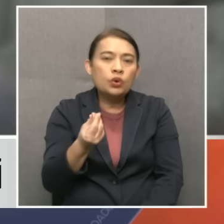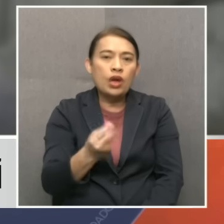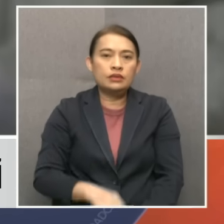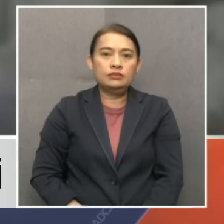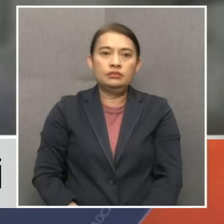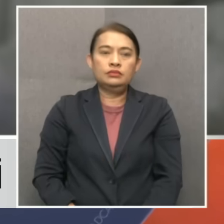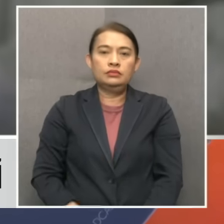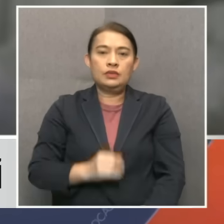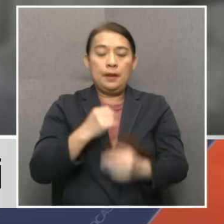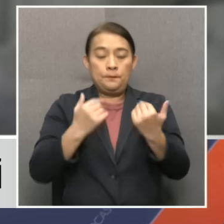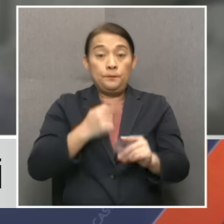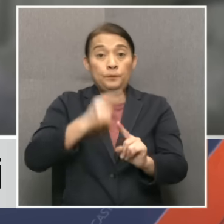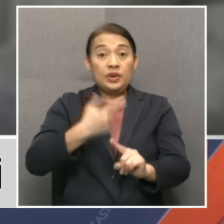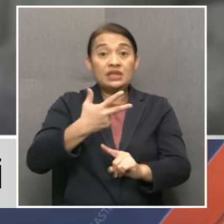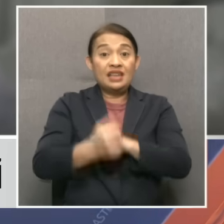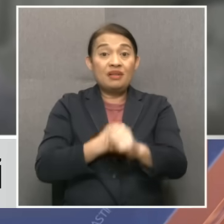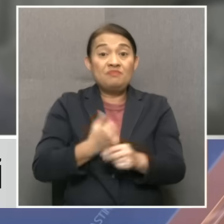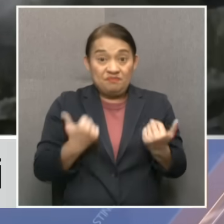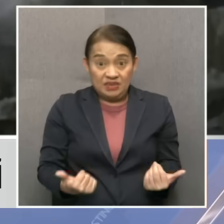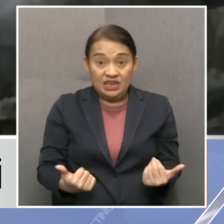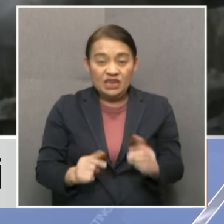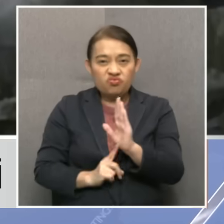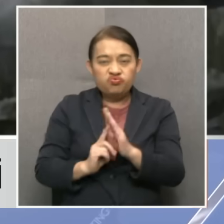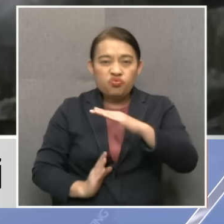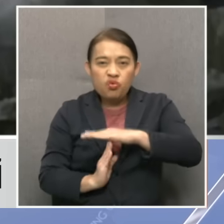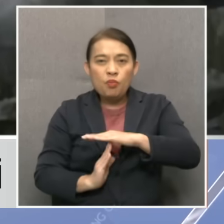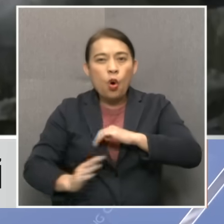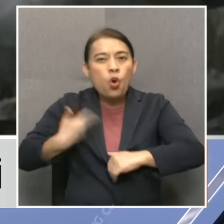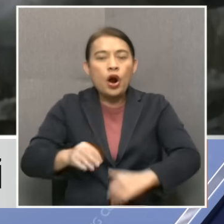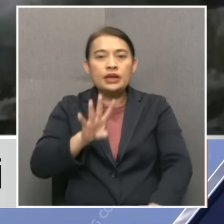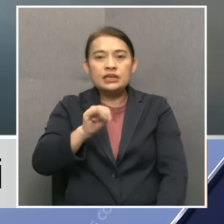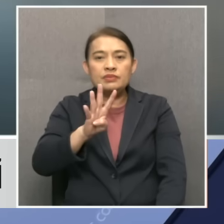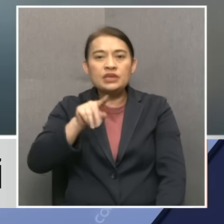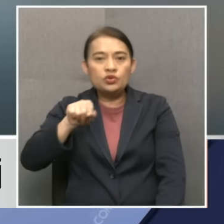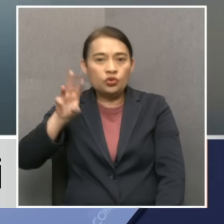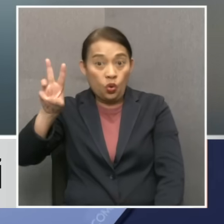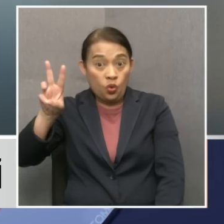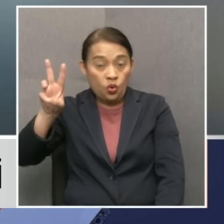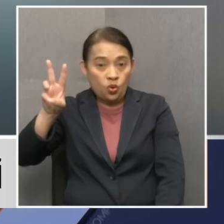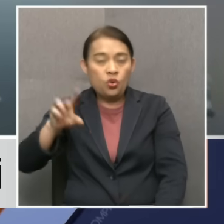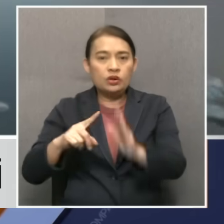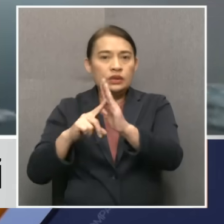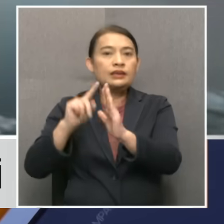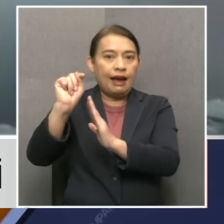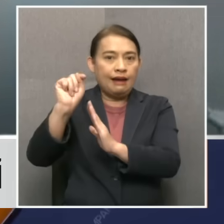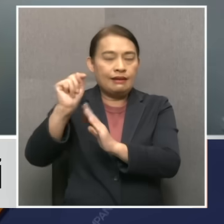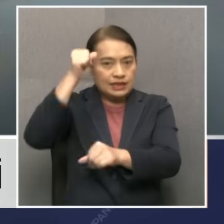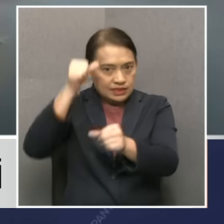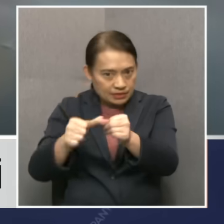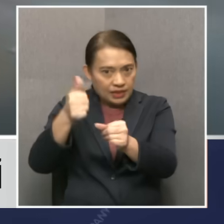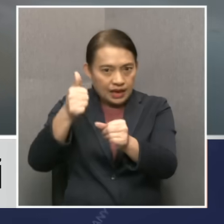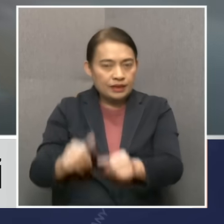วันเดือนมีนาคมเนี่ยนะครับผมจำได้ตัวเลขอยู่ที่ 44.6 นะครับน่าจะที่ตากนะครับผมว่าปีหน้